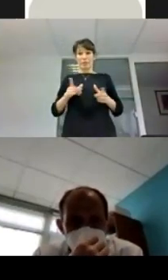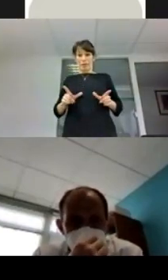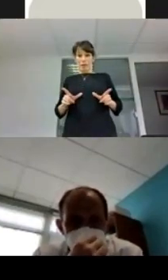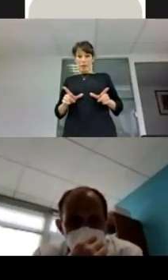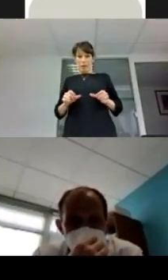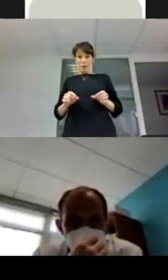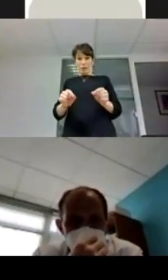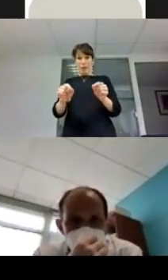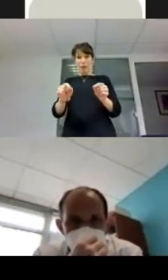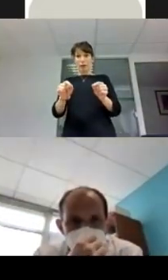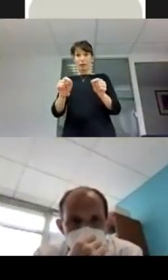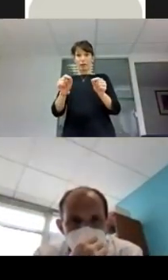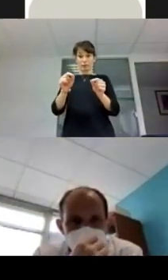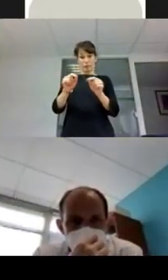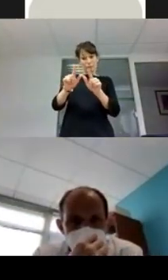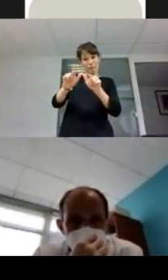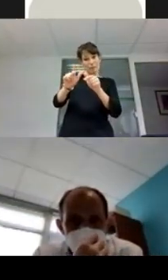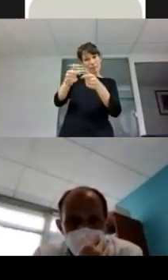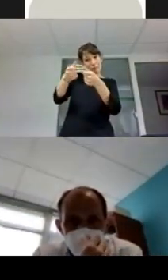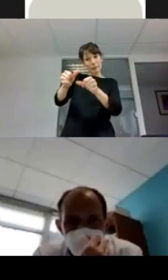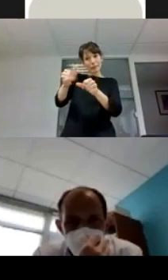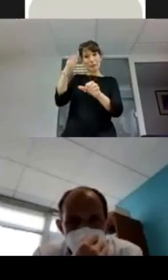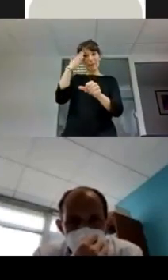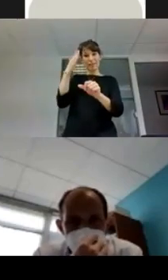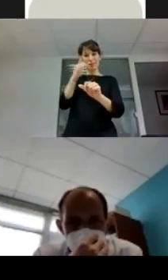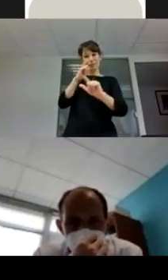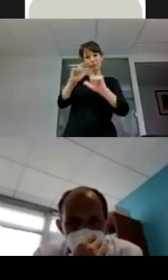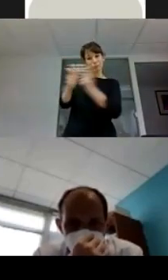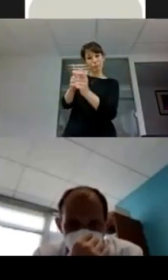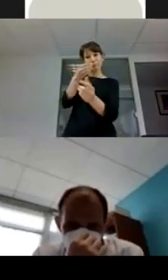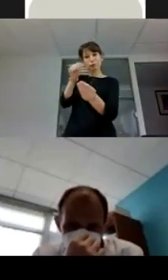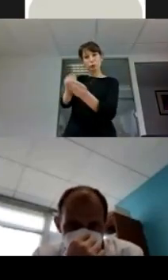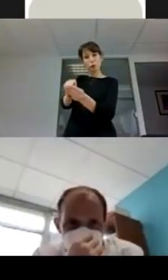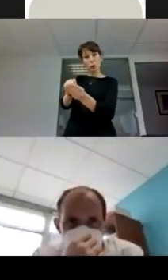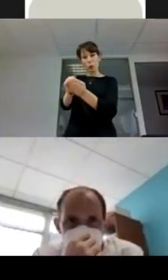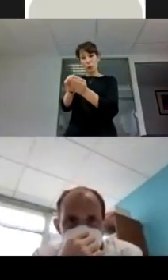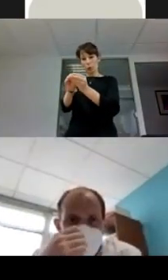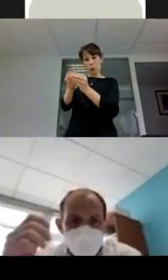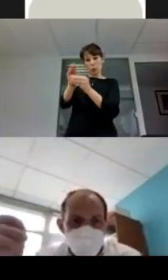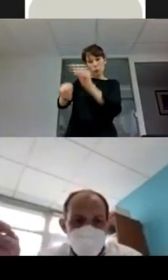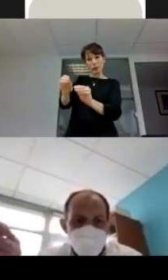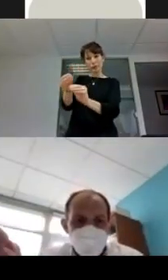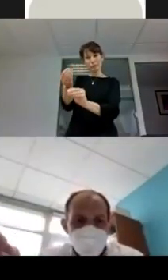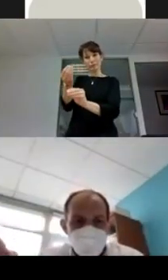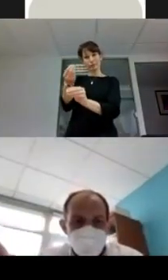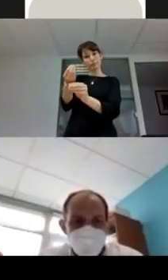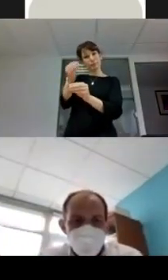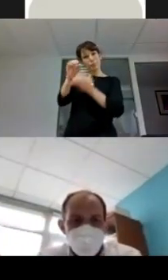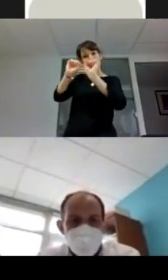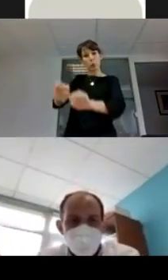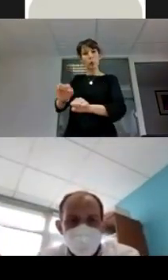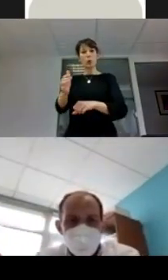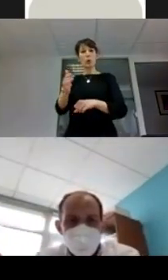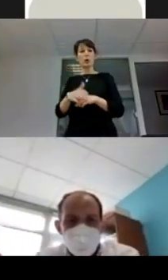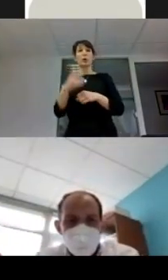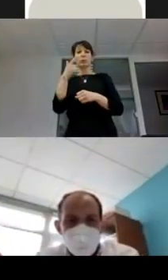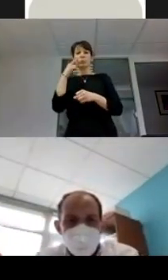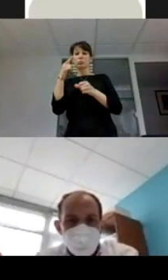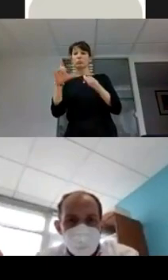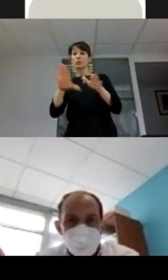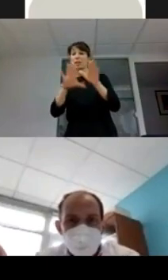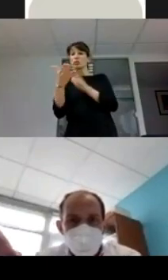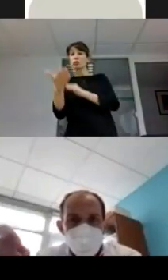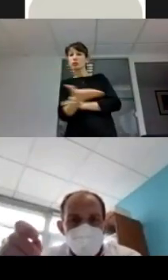survie du cancer colorectal est meilleure si les lésions sont dépistées à un stade précoce, et on voit véritablement sur